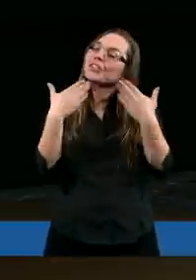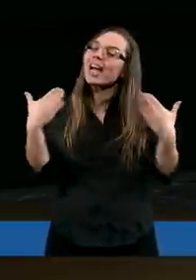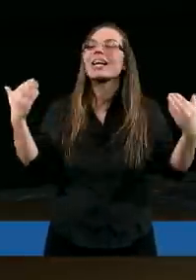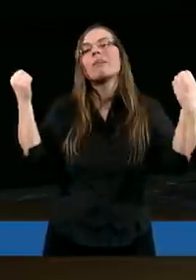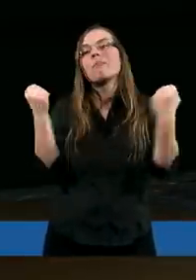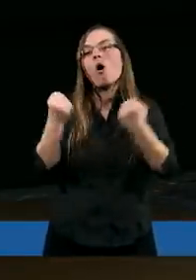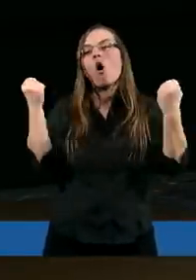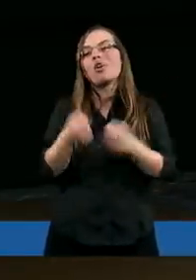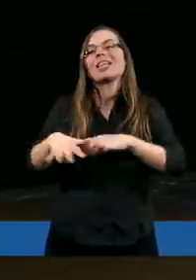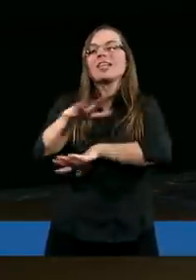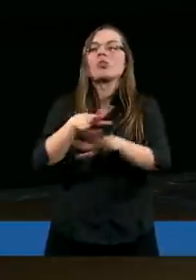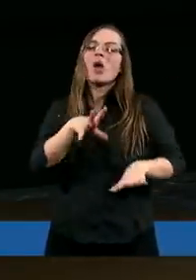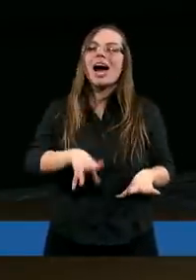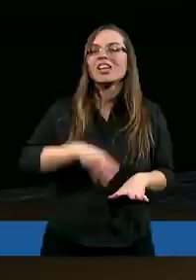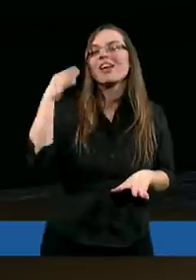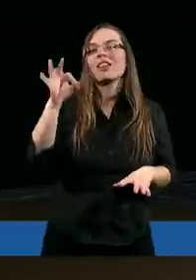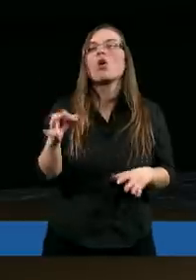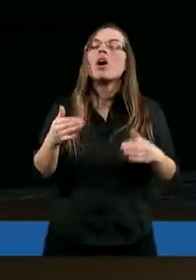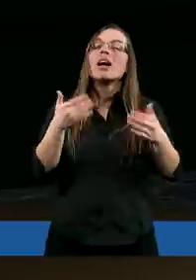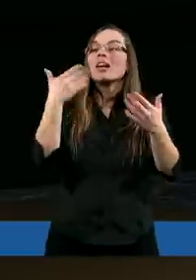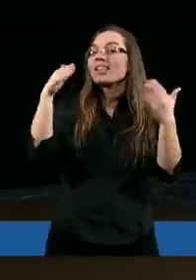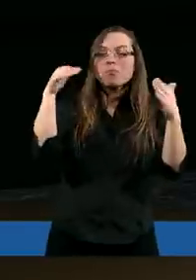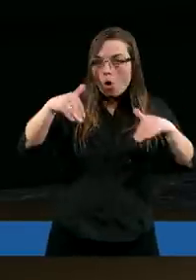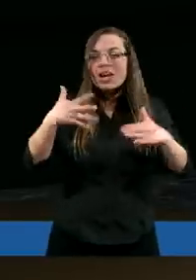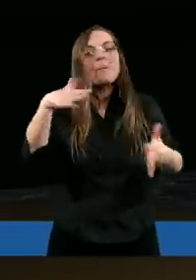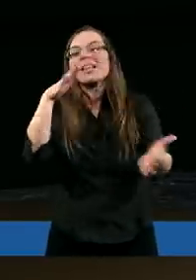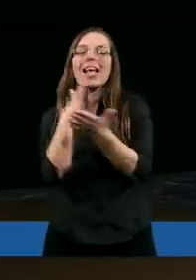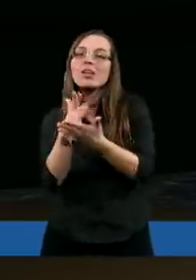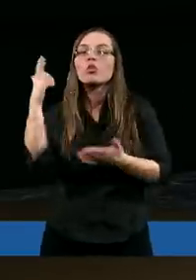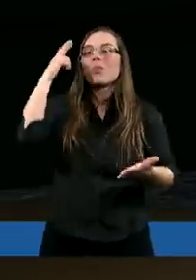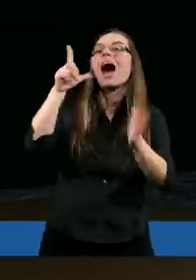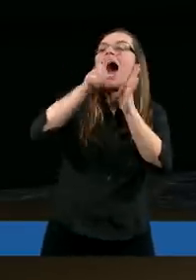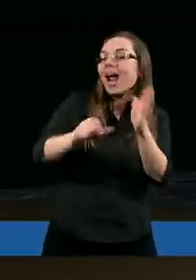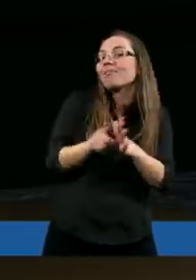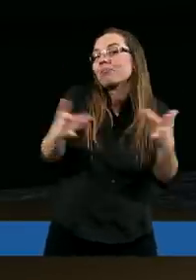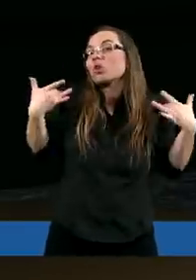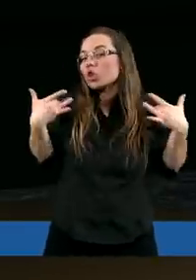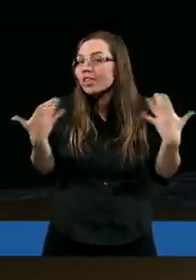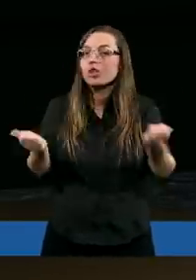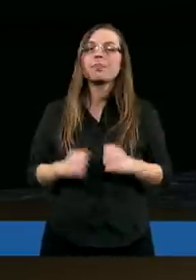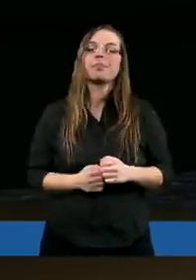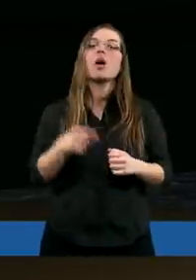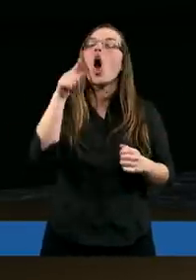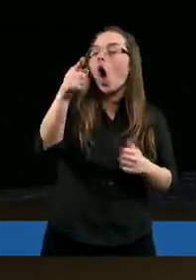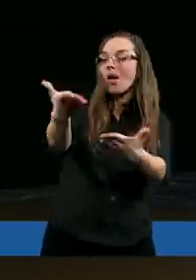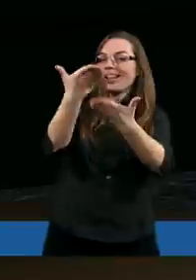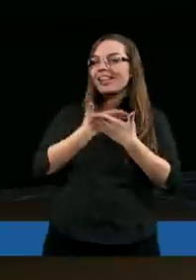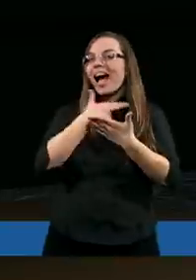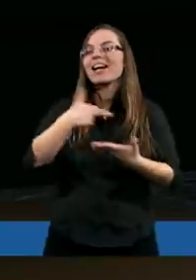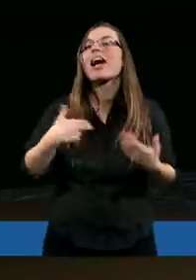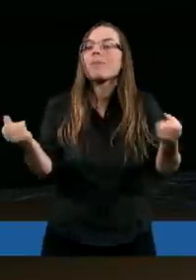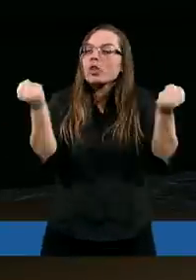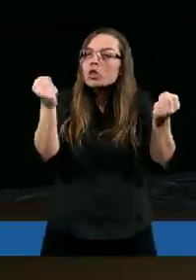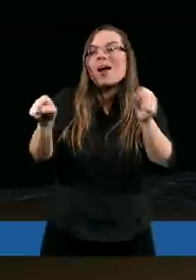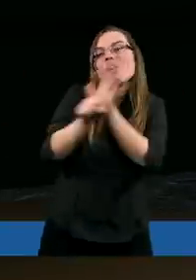mocy Ducha Świętego my możemy nie tylko zrozumieć, ale żyć. On daje nam siłę do